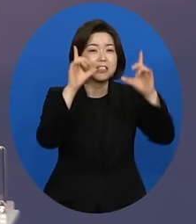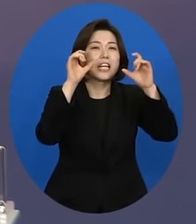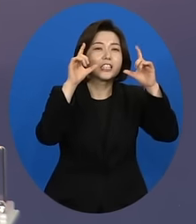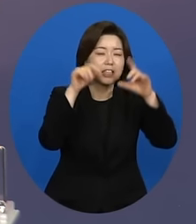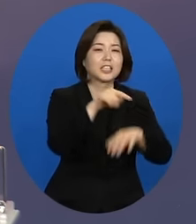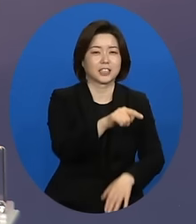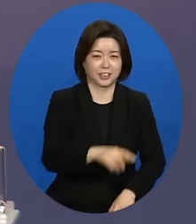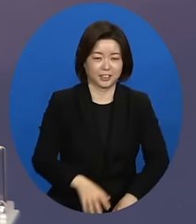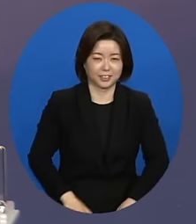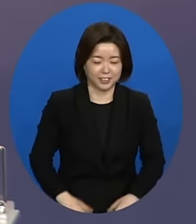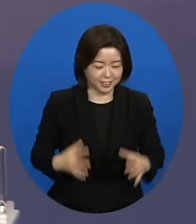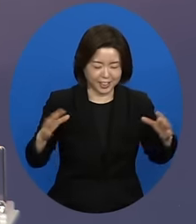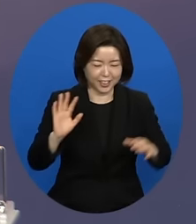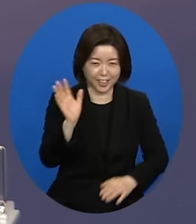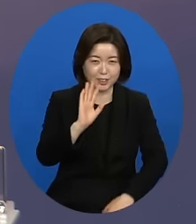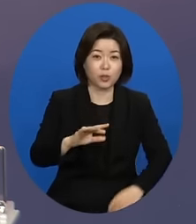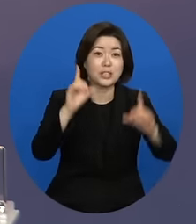와,